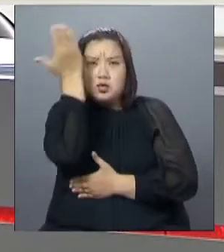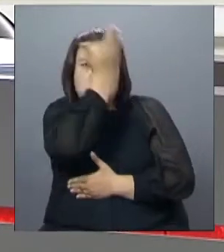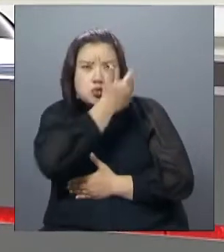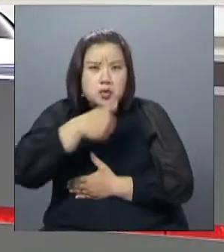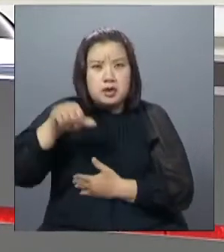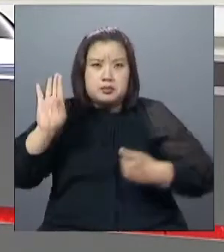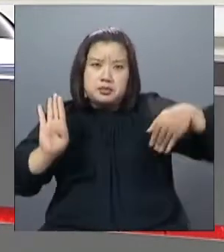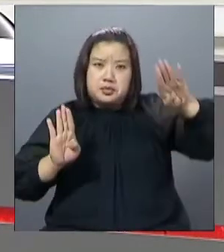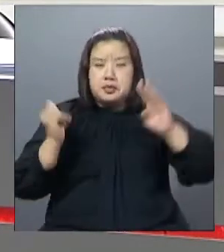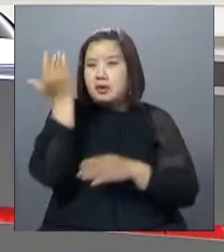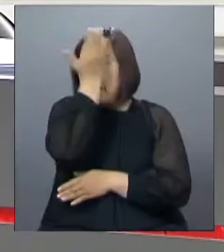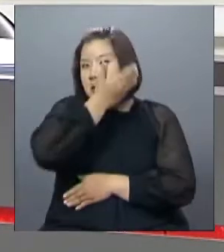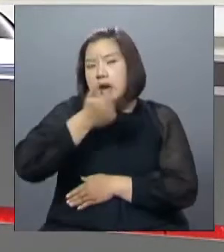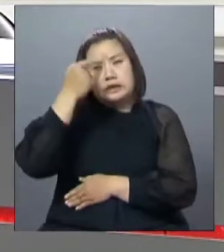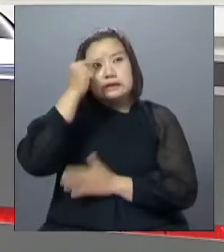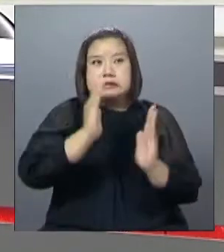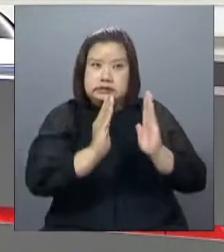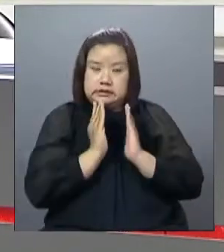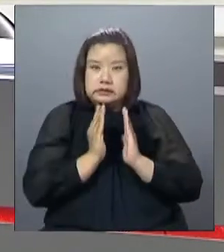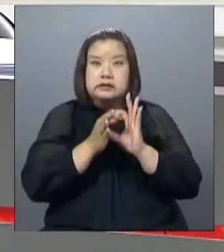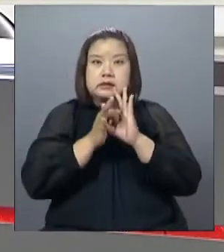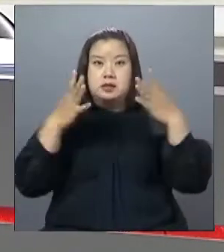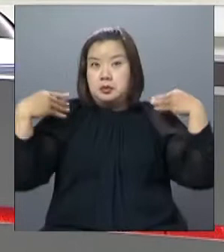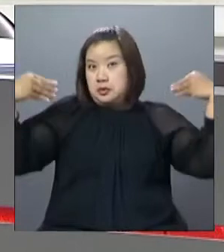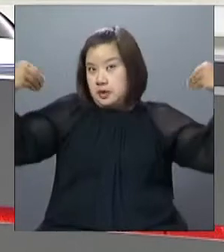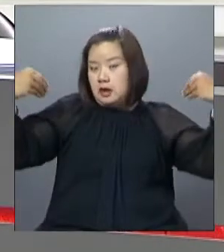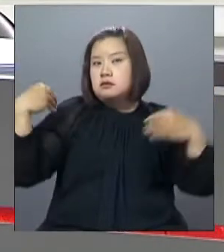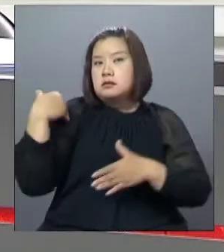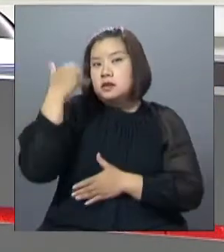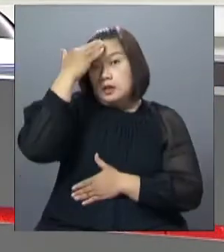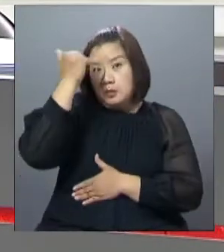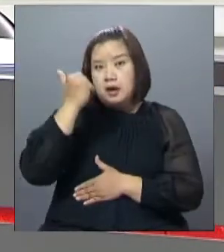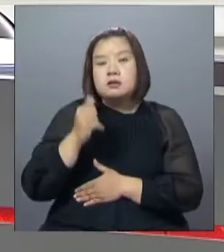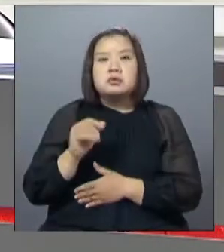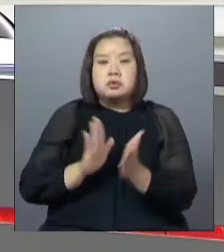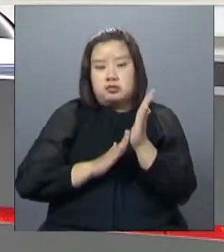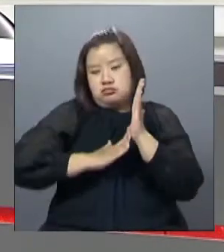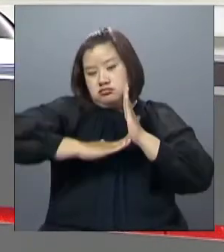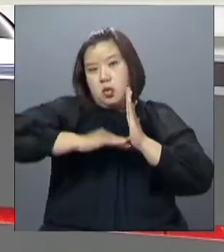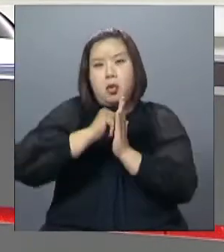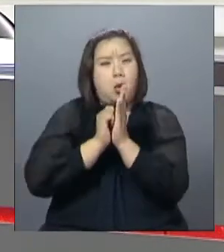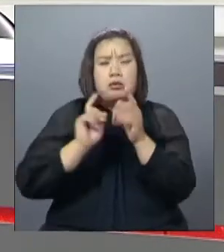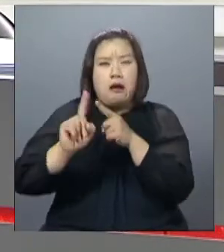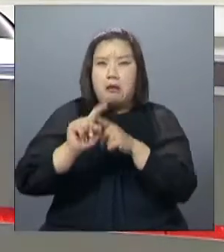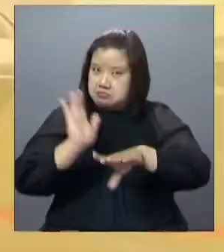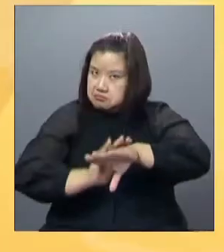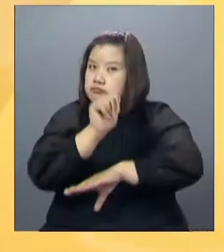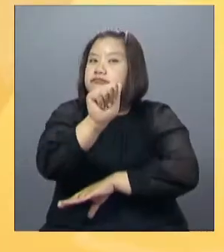ยงามโดยได้ดัดแปลงมาจากท่ารำมโนราปกติที่ผู้รำนั้นต้องใช้ทักษะสูงเป็นพิเศษค่ะ